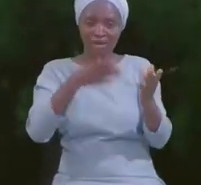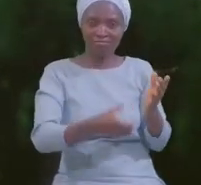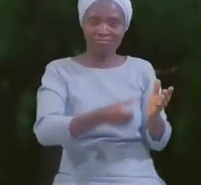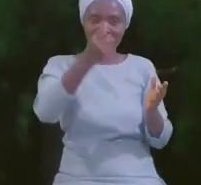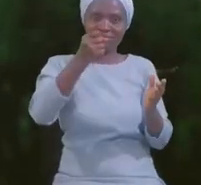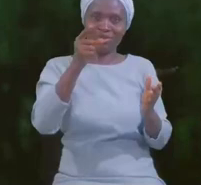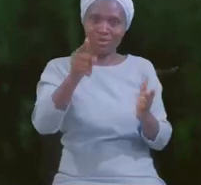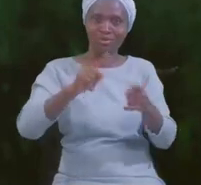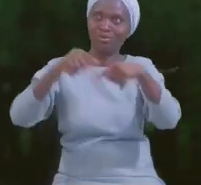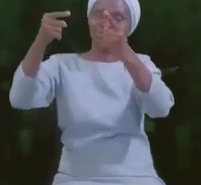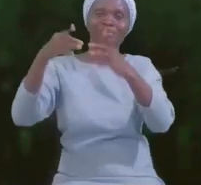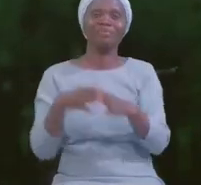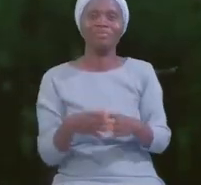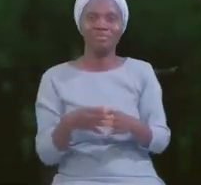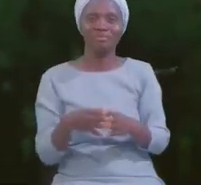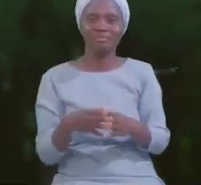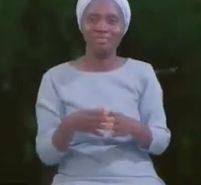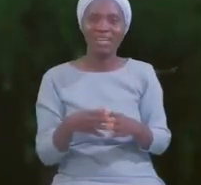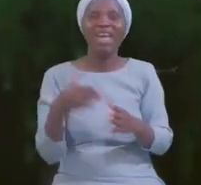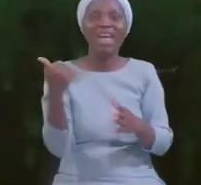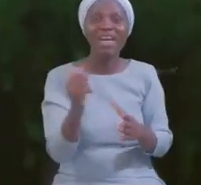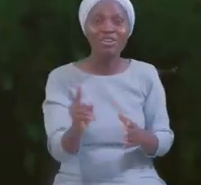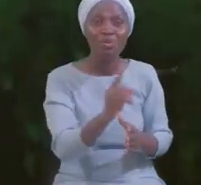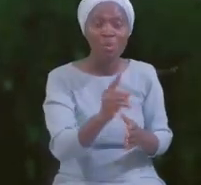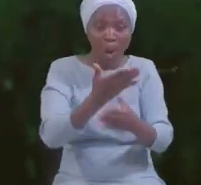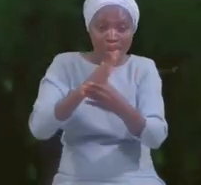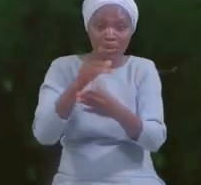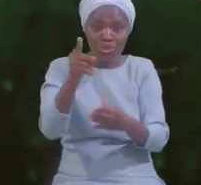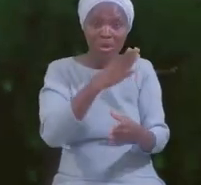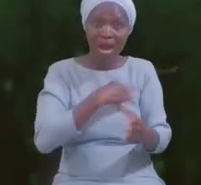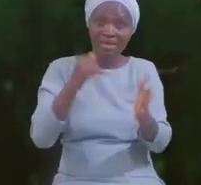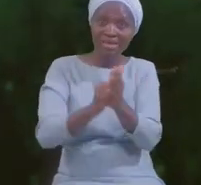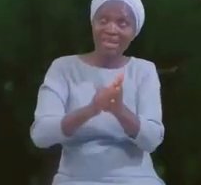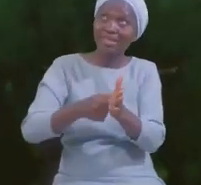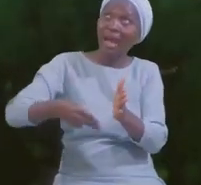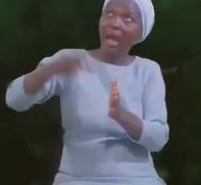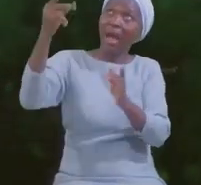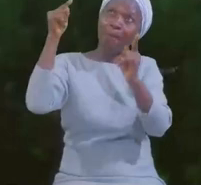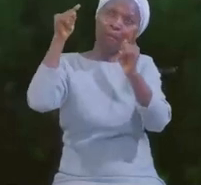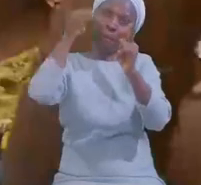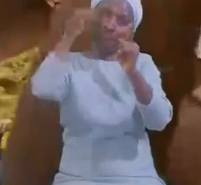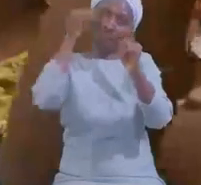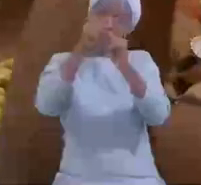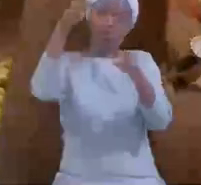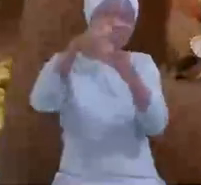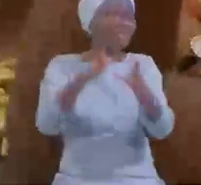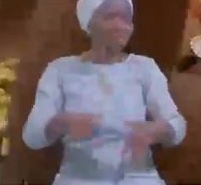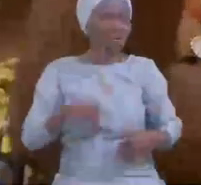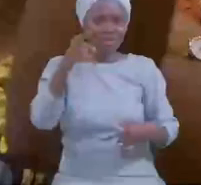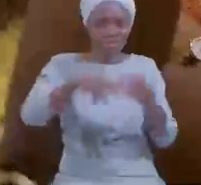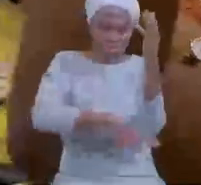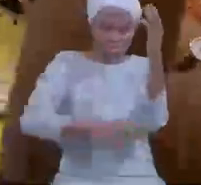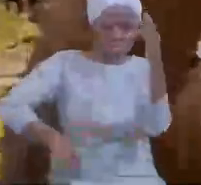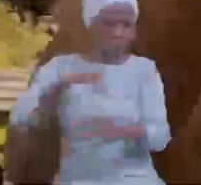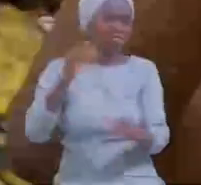a-t-il quelqu'un entre toi et cette hauteur, ce point culminant? Il faut que la personne soit arrachée